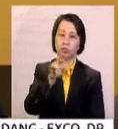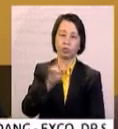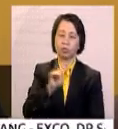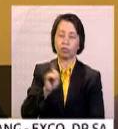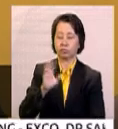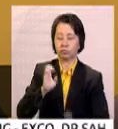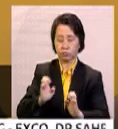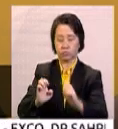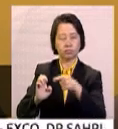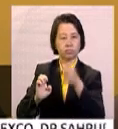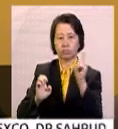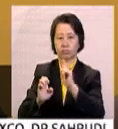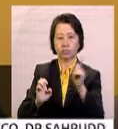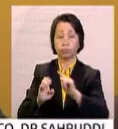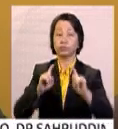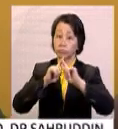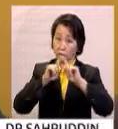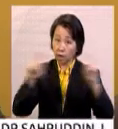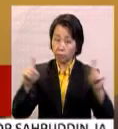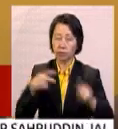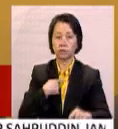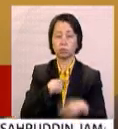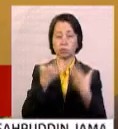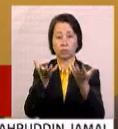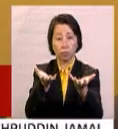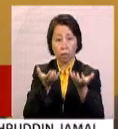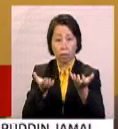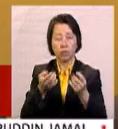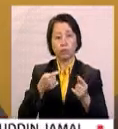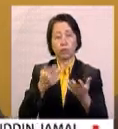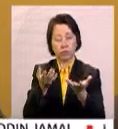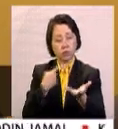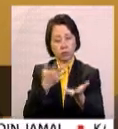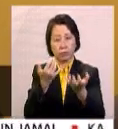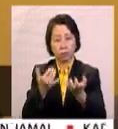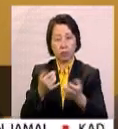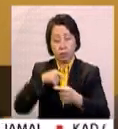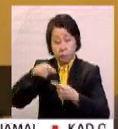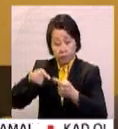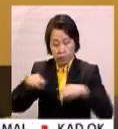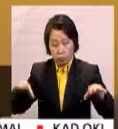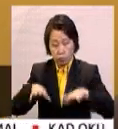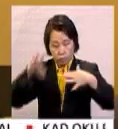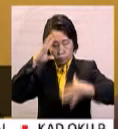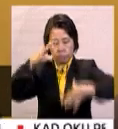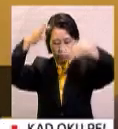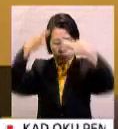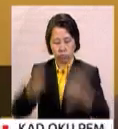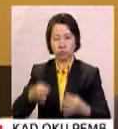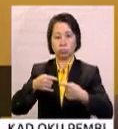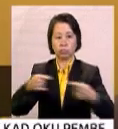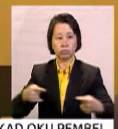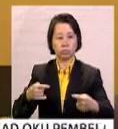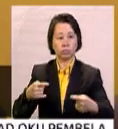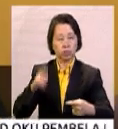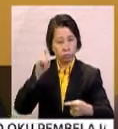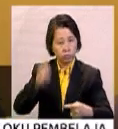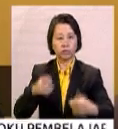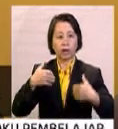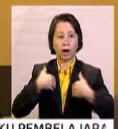atau statutory. Tetapi kita mahukan apabila kita membuat keputusan itu, there is buying in,